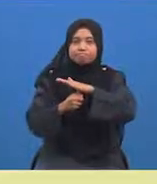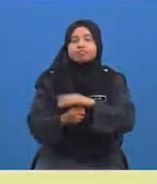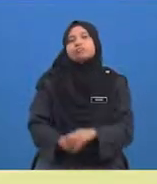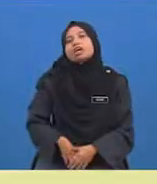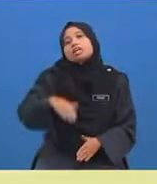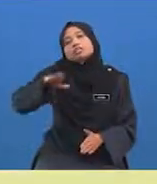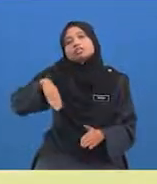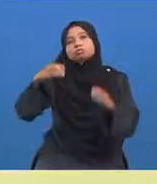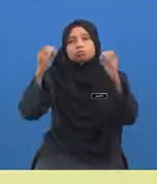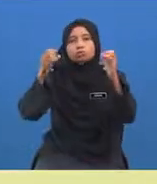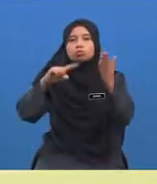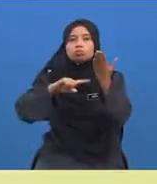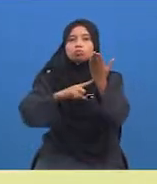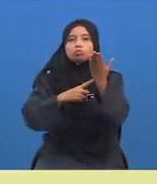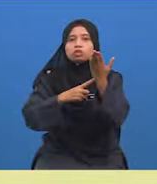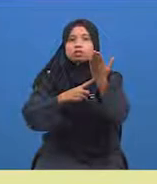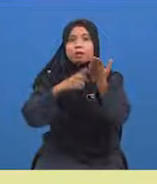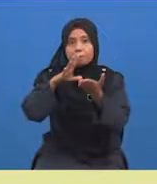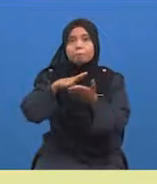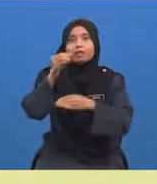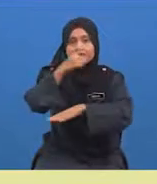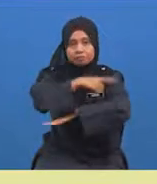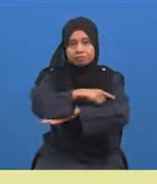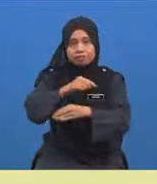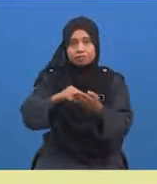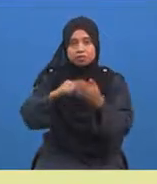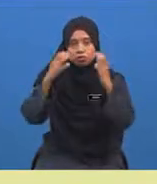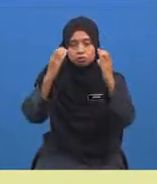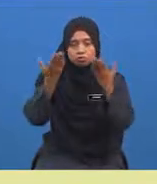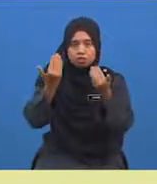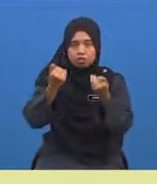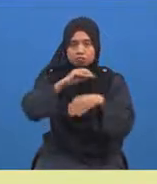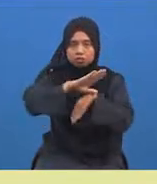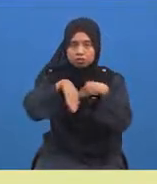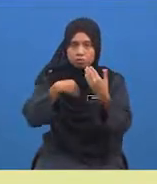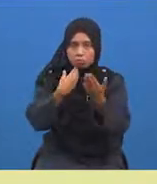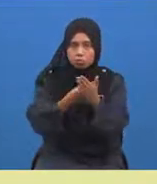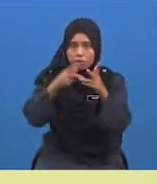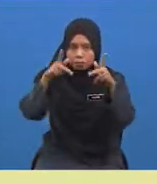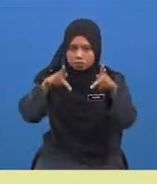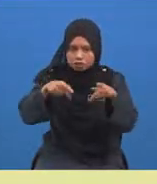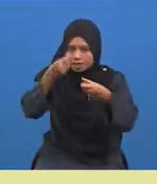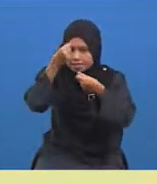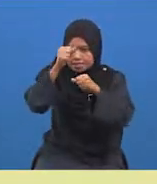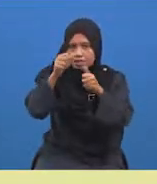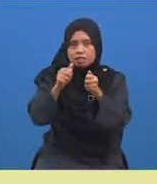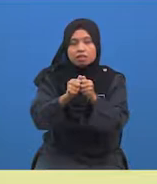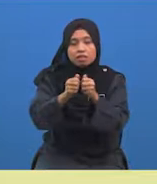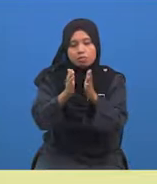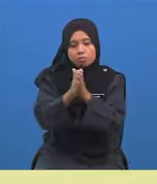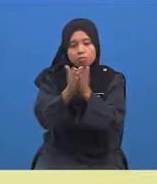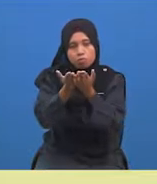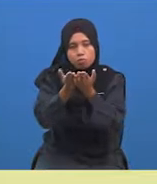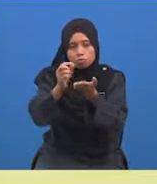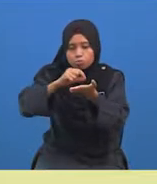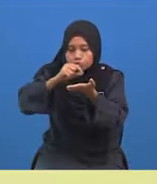Sebelum cikgu memulakan kelas pembelajaran kita hari ini, cikgu berharap semua pelajar bersedia dengan buku catatan